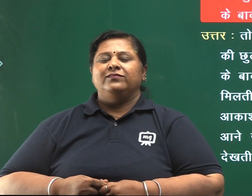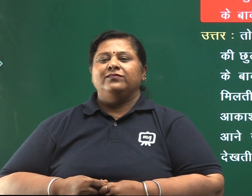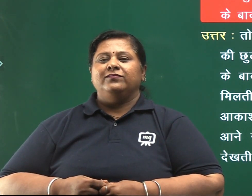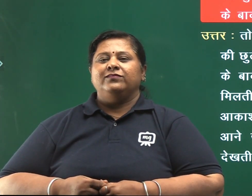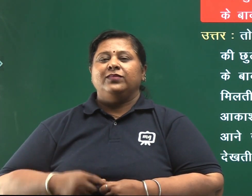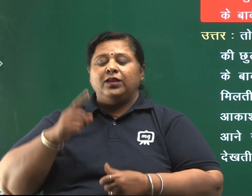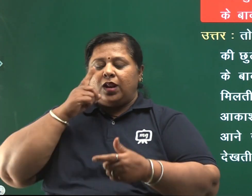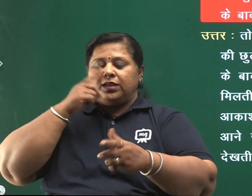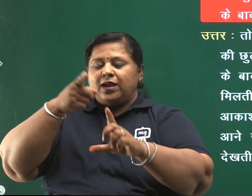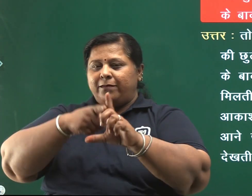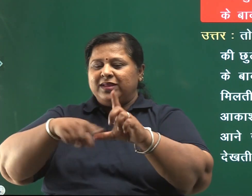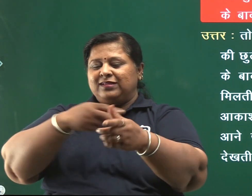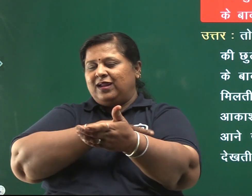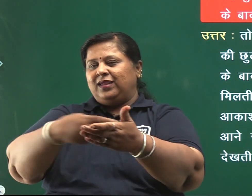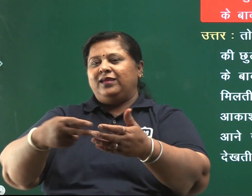तोतो चान